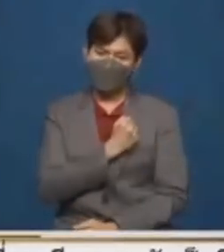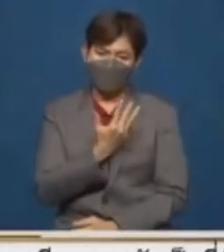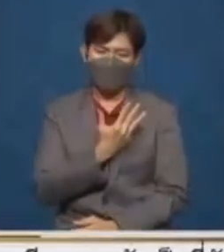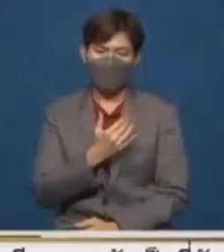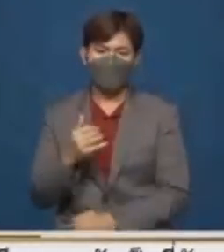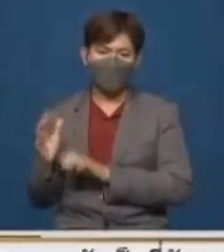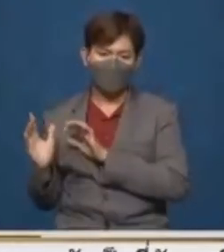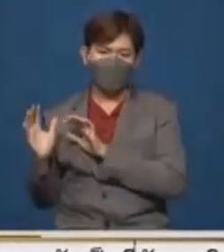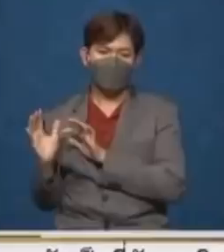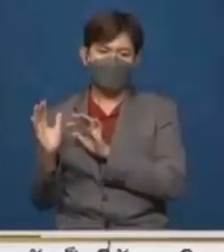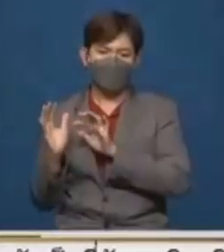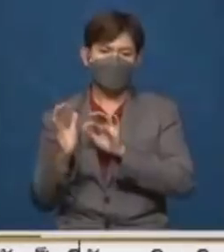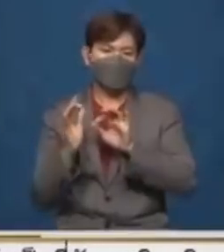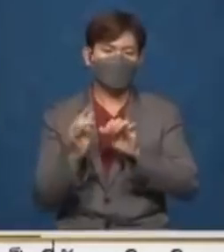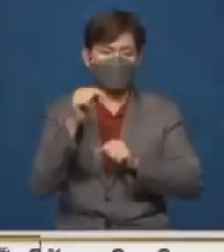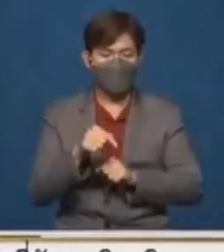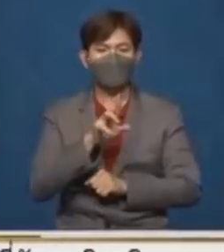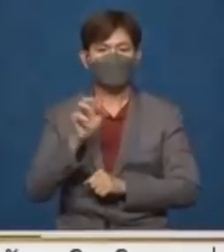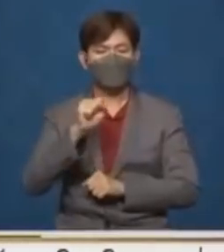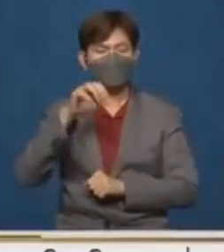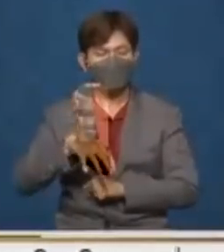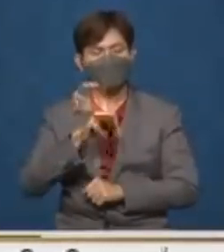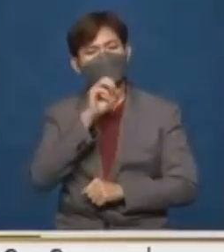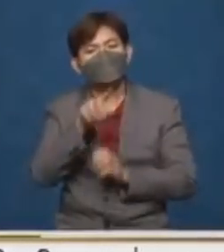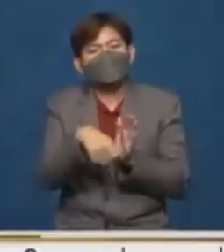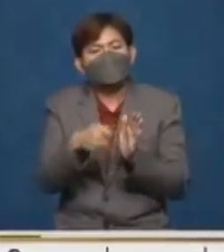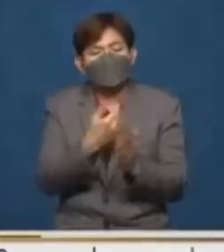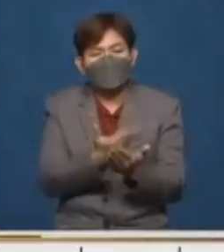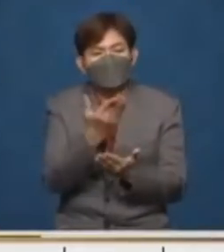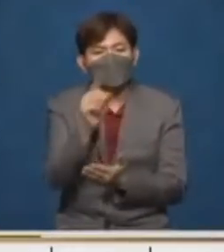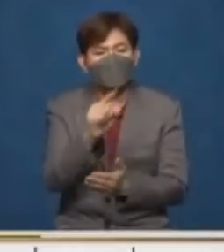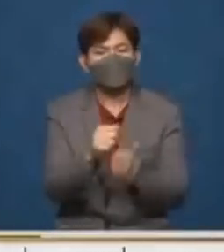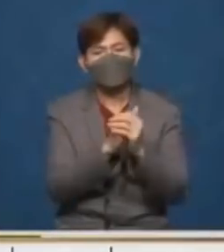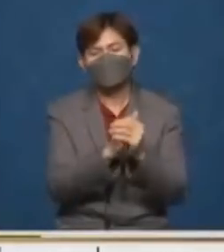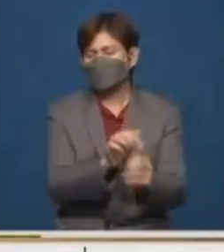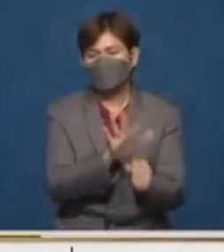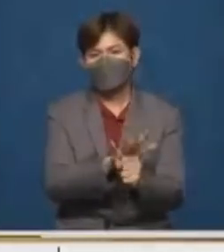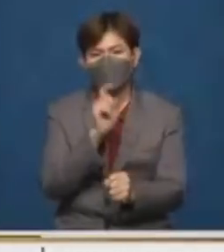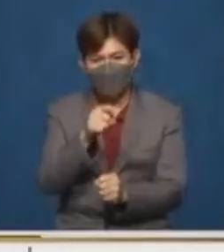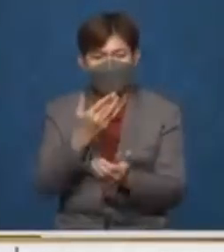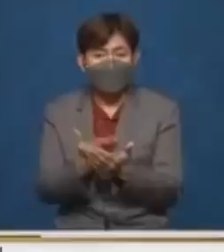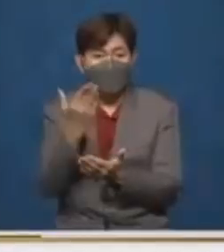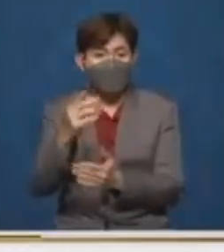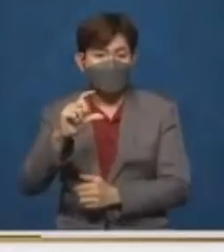ครัท่ปธันบอกวอย่าซื้อชินแหวกอย่เดีวให้ซื้อวัคซีนชนิด mRNA ด้วย